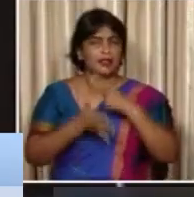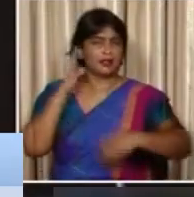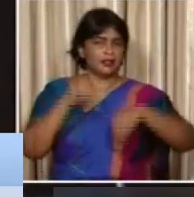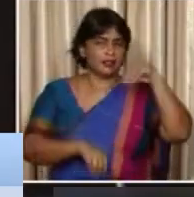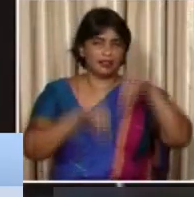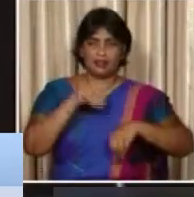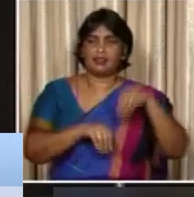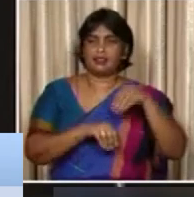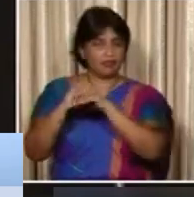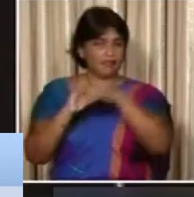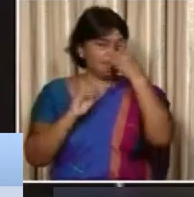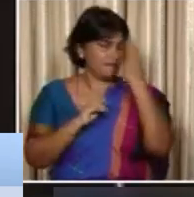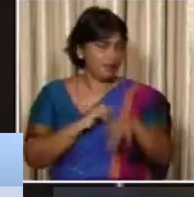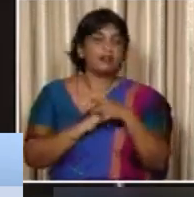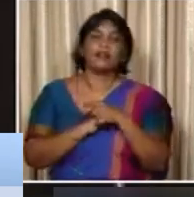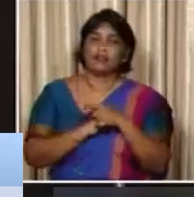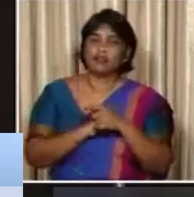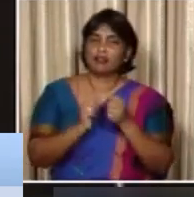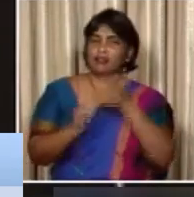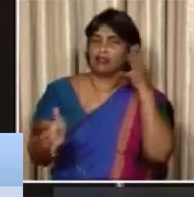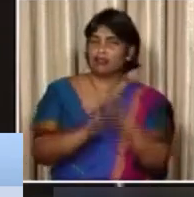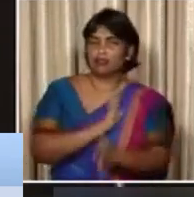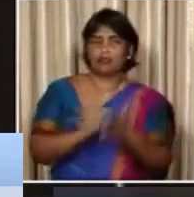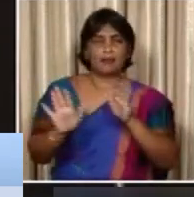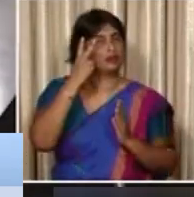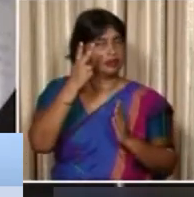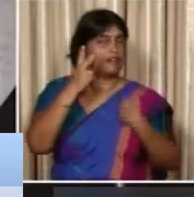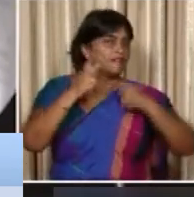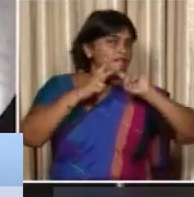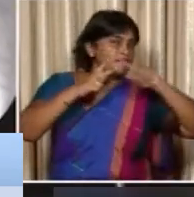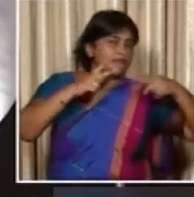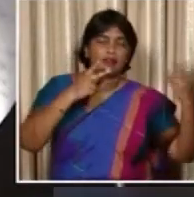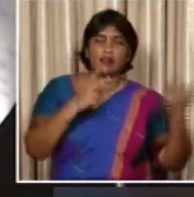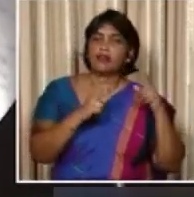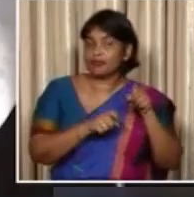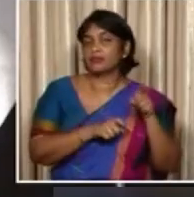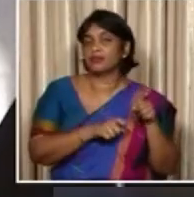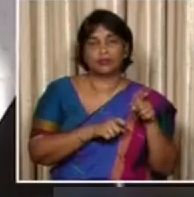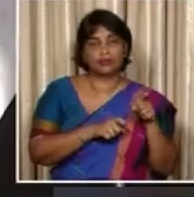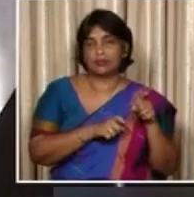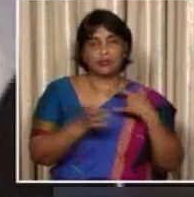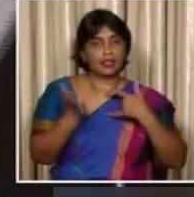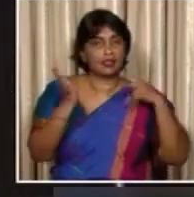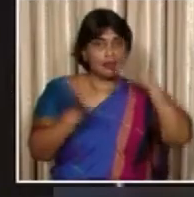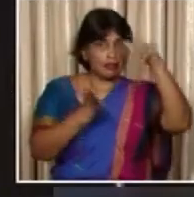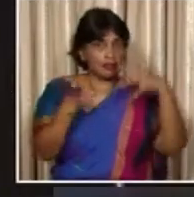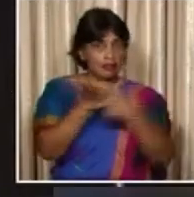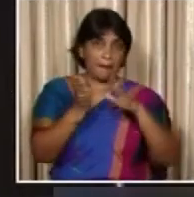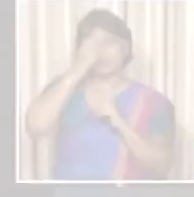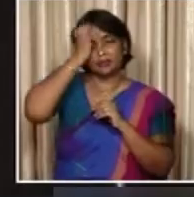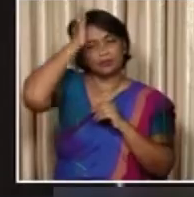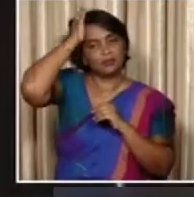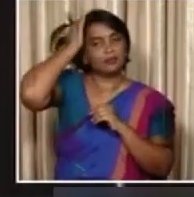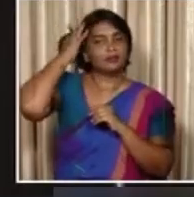දේශපාලනඥයන්ගේ අතපෙවීම සහ අකාර්යක්ෂම පරිපාලනය නිසා තමයි මේක පාඩු වෙන්නේ. මොකද ණයට මිනිස්සු එයා ටිකට් අරගෙන පස්සේ ගෙවන්න යන්නේත්